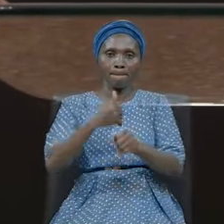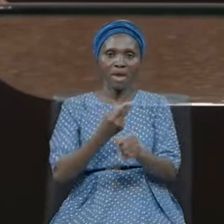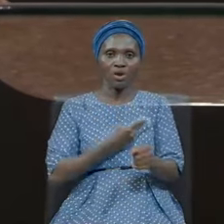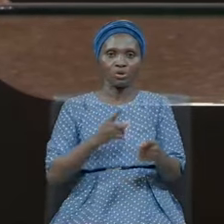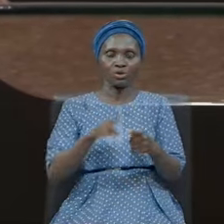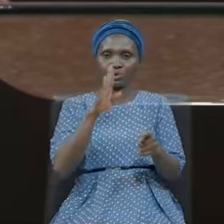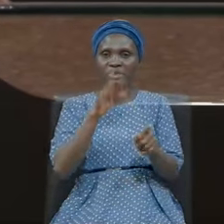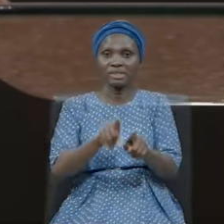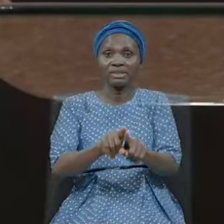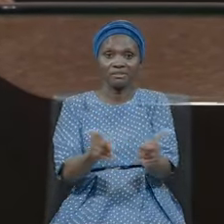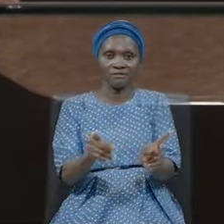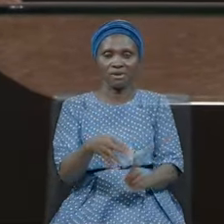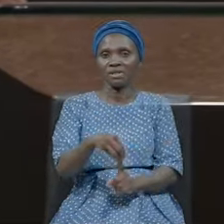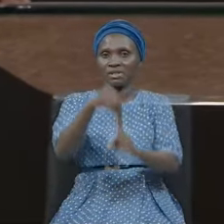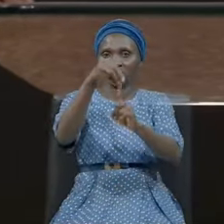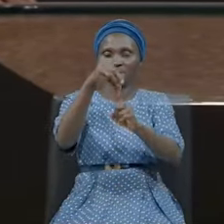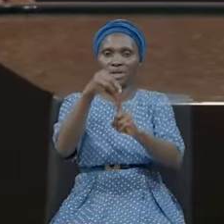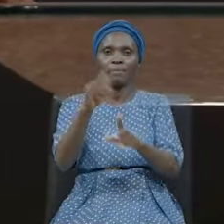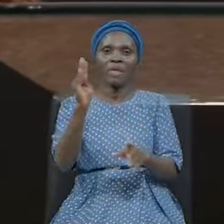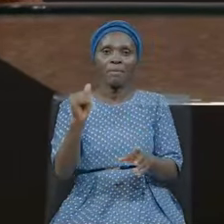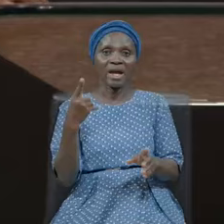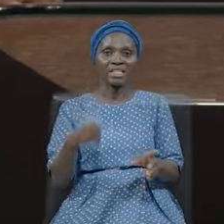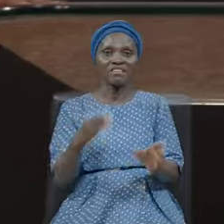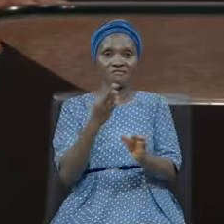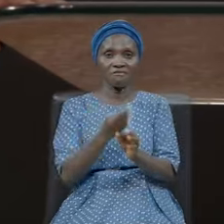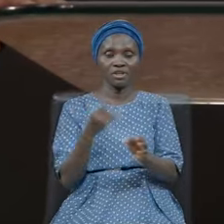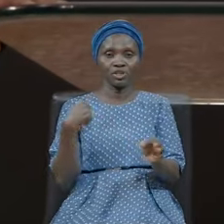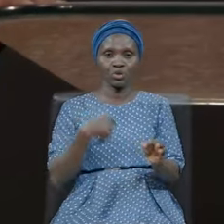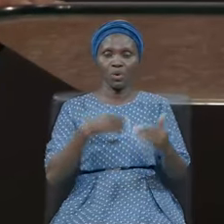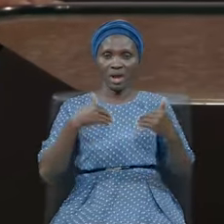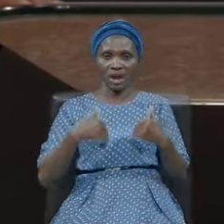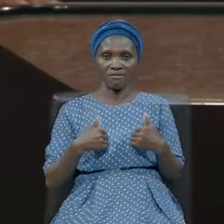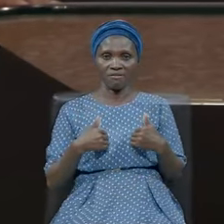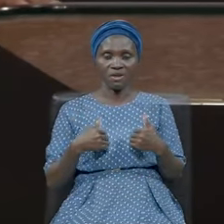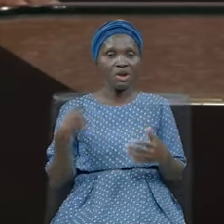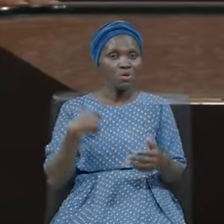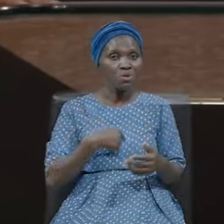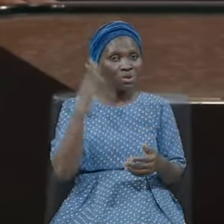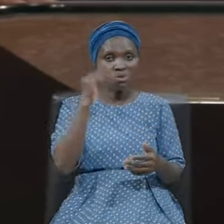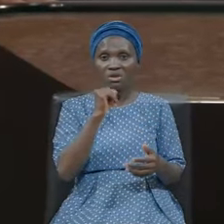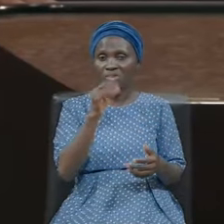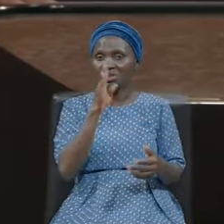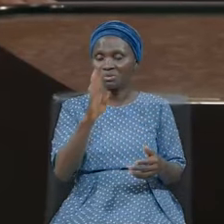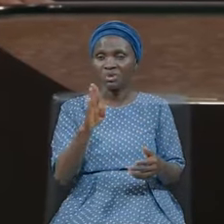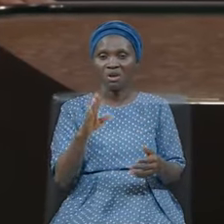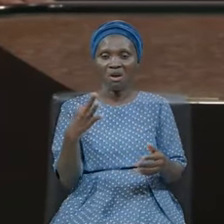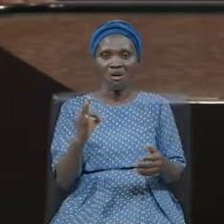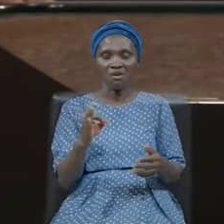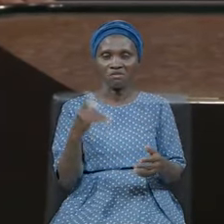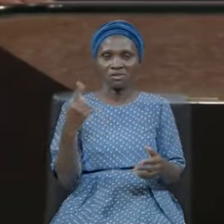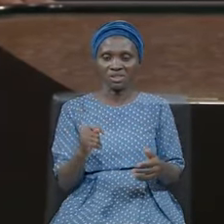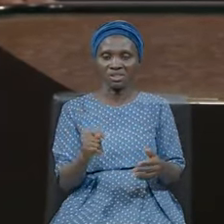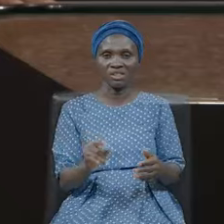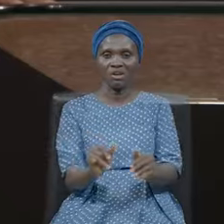distingués. La grâce triomphante à travers la foi distinguée. Alors, on n'est pas des